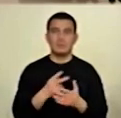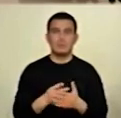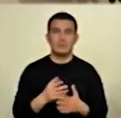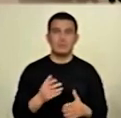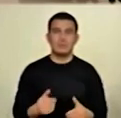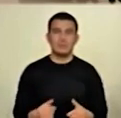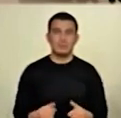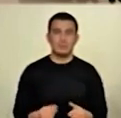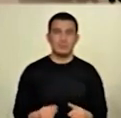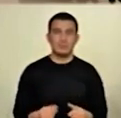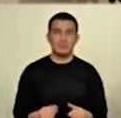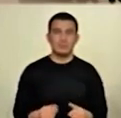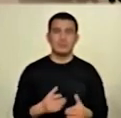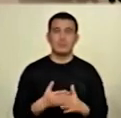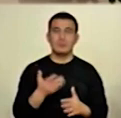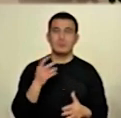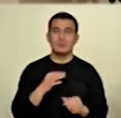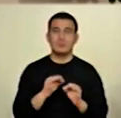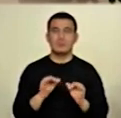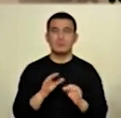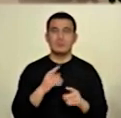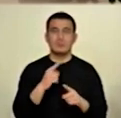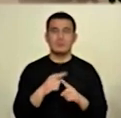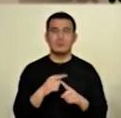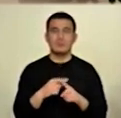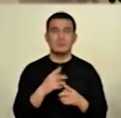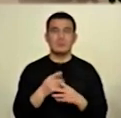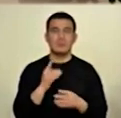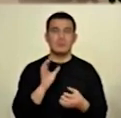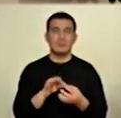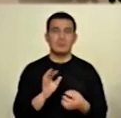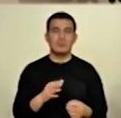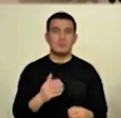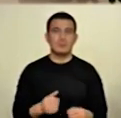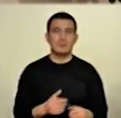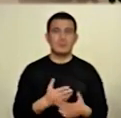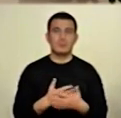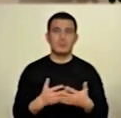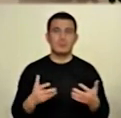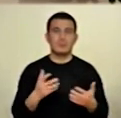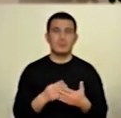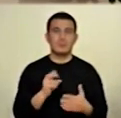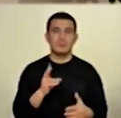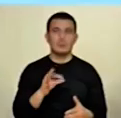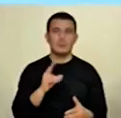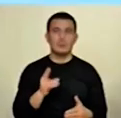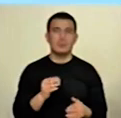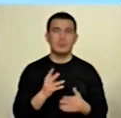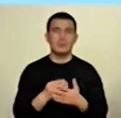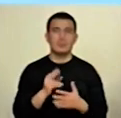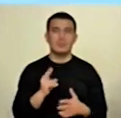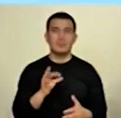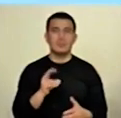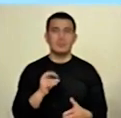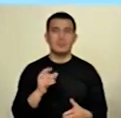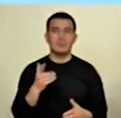ko'rib o'tamiz mana. Demak, yuqorida aytib o'tgan plus tugmachamizni bir marta bosamiz va turli xil bloklarni qo'yish imkoniyatiga ega bo'lamiz. Mana Kollegi